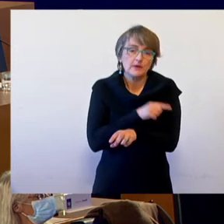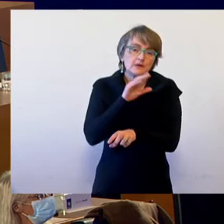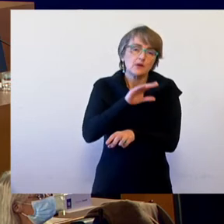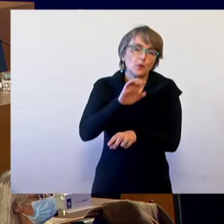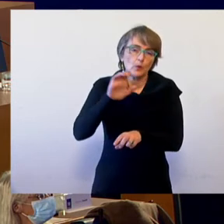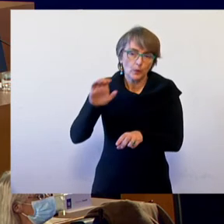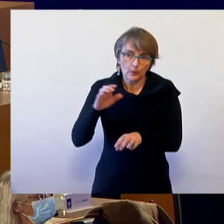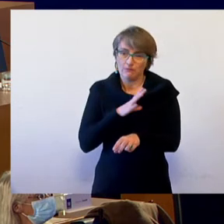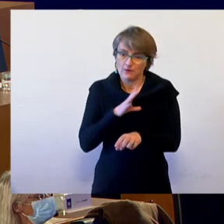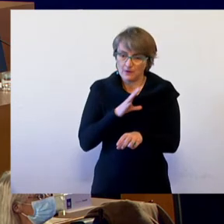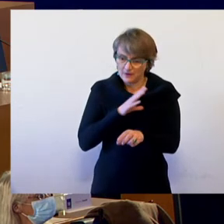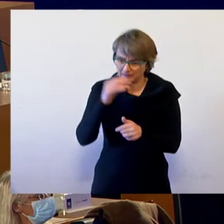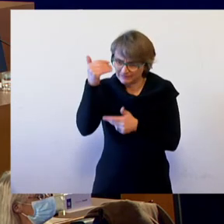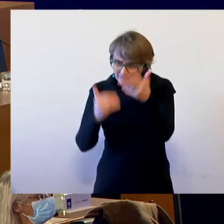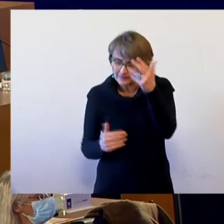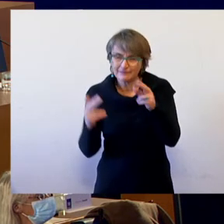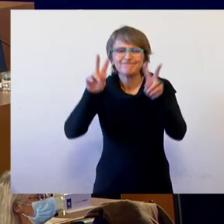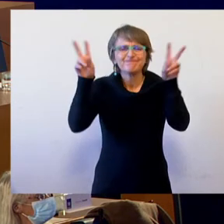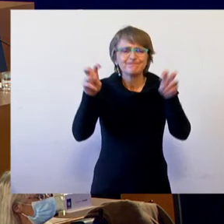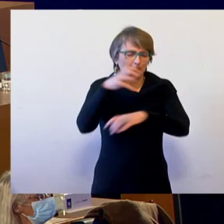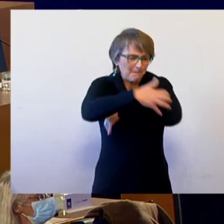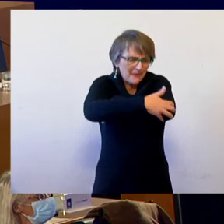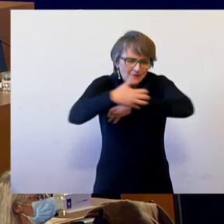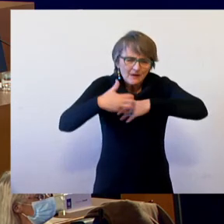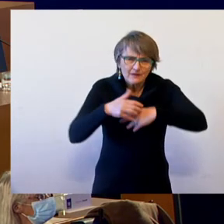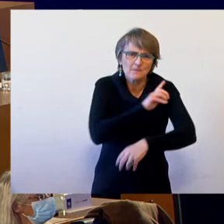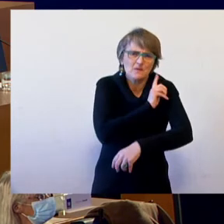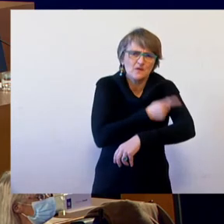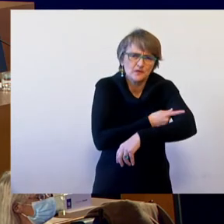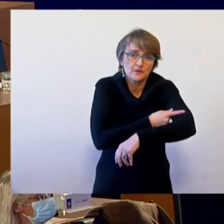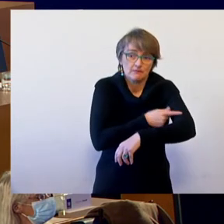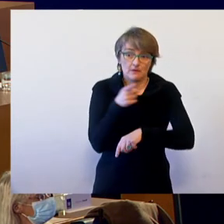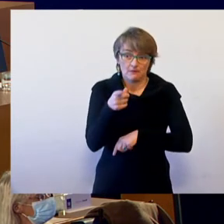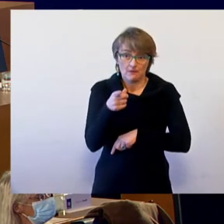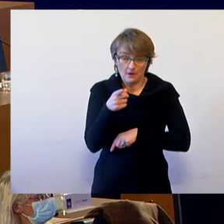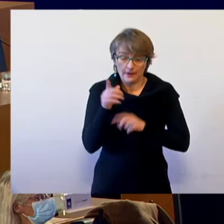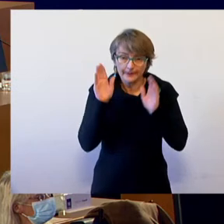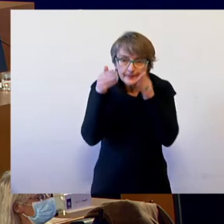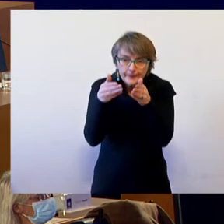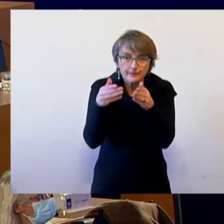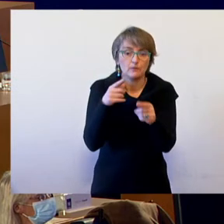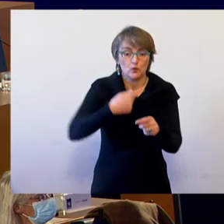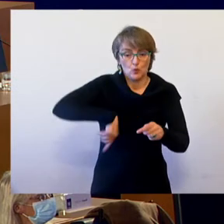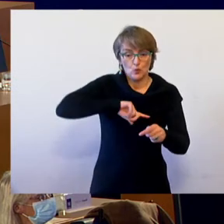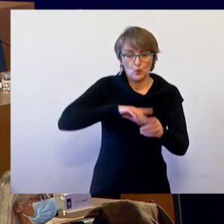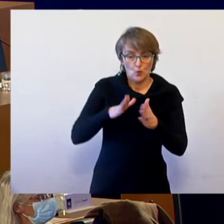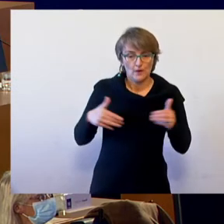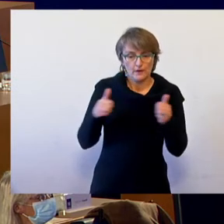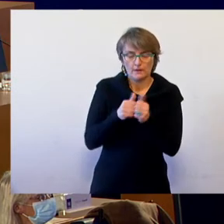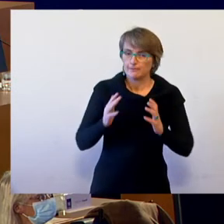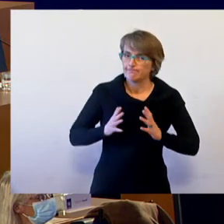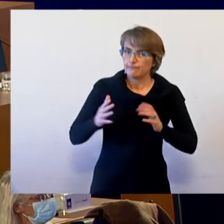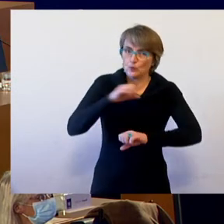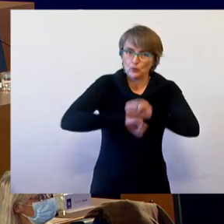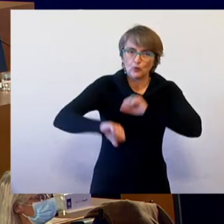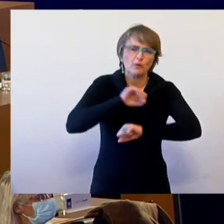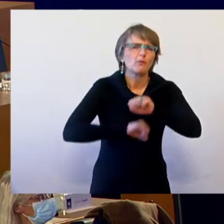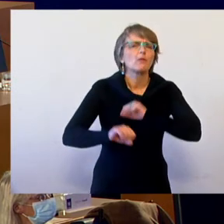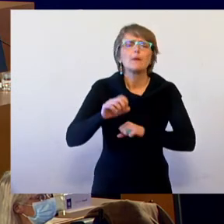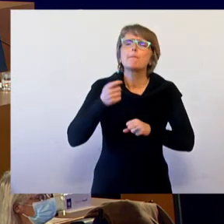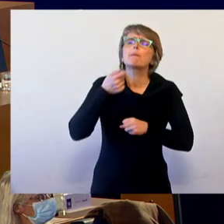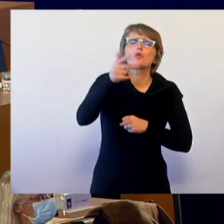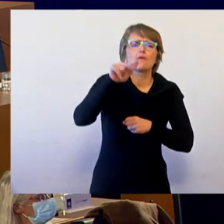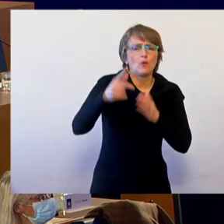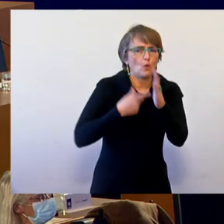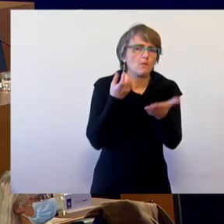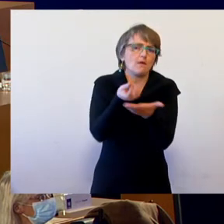pardon, fléchée précarité énergétique, ce qui va constituer un des chantiers auxquels notre collectivité doit s'atteler, mais bon, je vous en reparlerai bientôt,